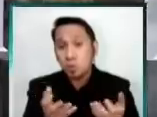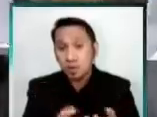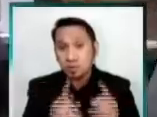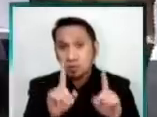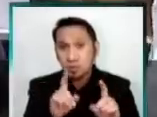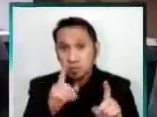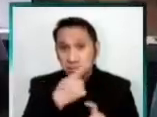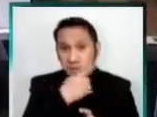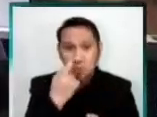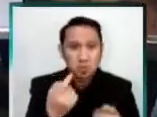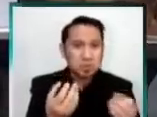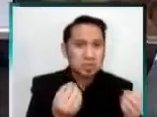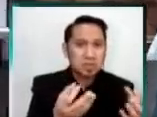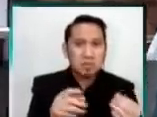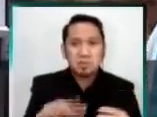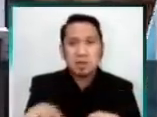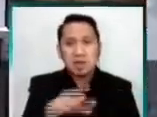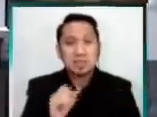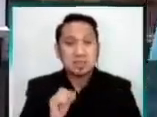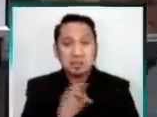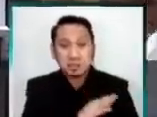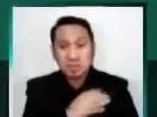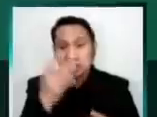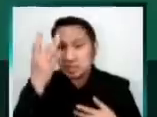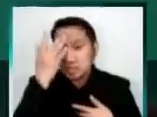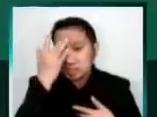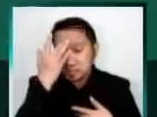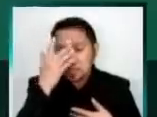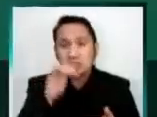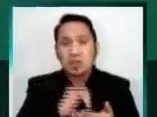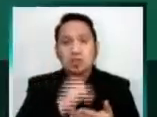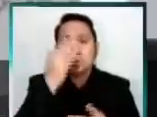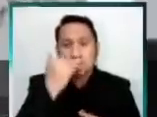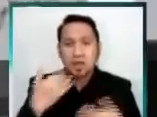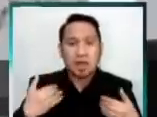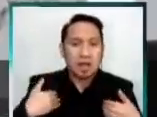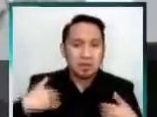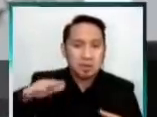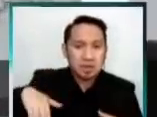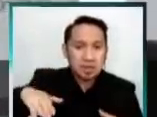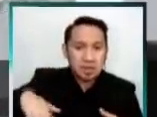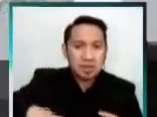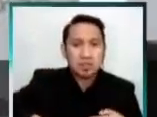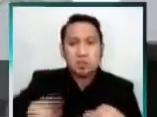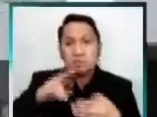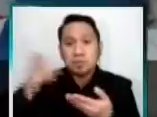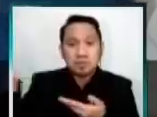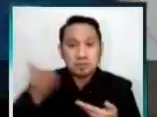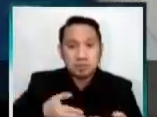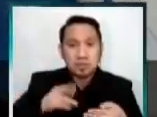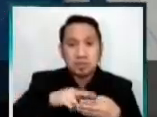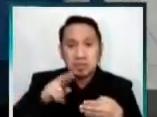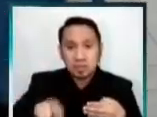pagkakasakit ng mga laboratory personnel. Dahil dyan nagkakaroon ng delay ngayon sa paglabas ng resulta ng RT-PCR test, pati ang pag-report sa